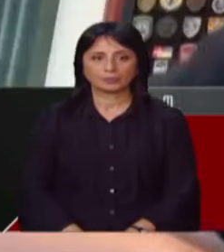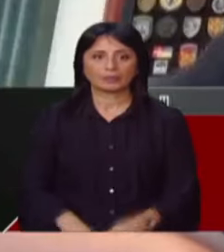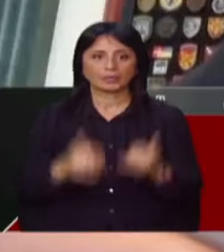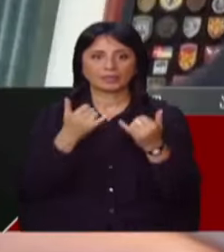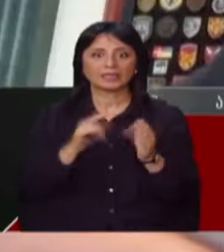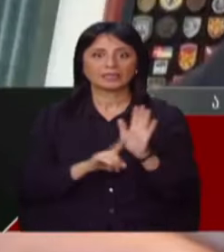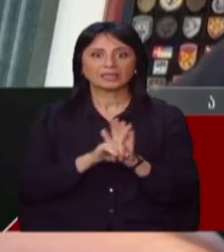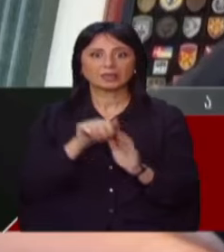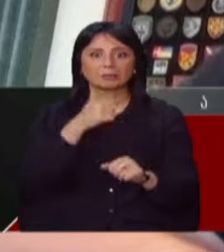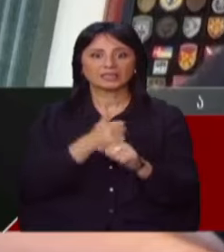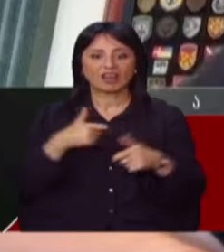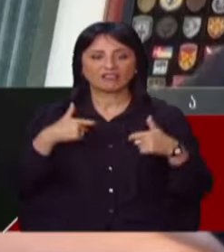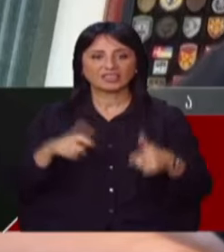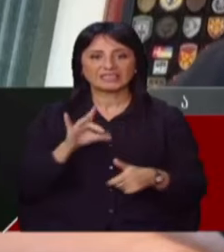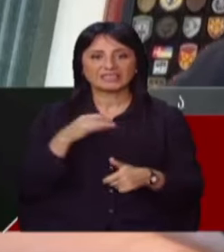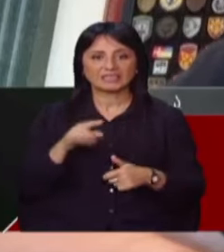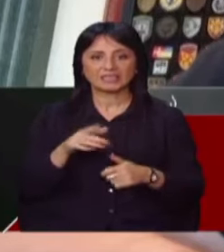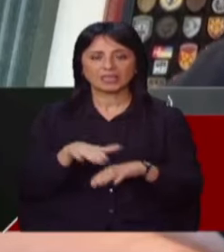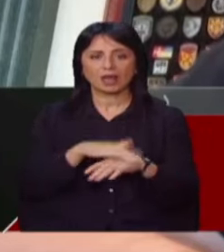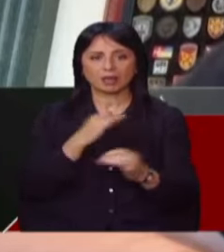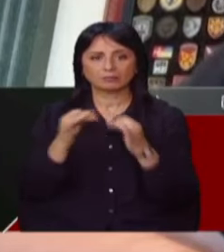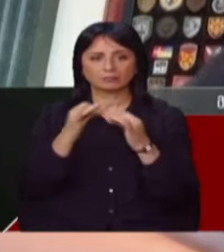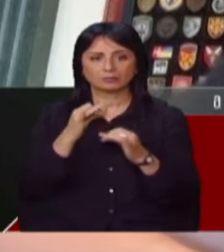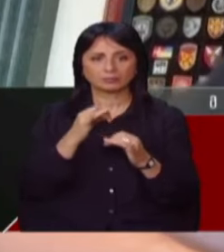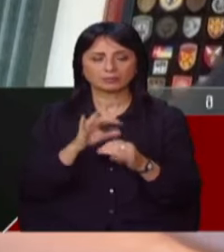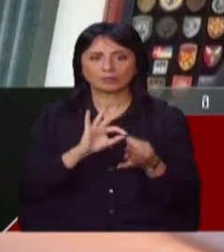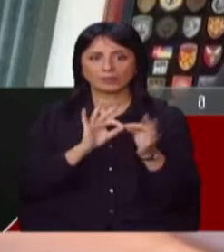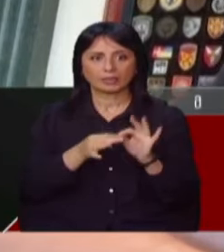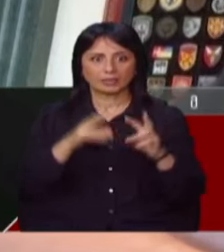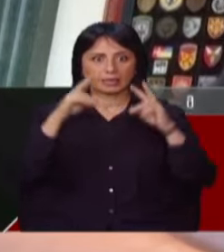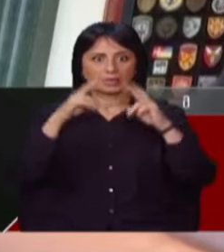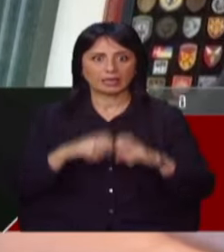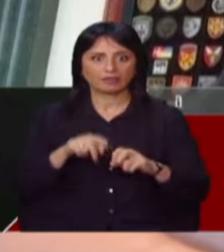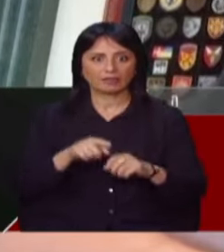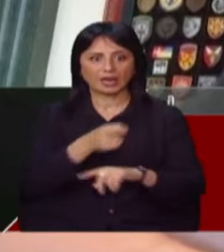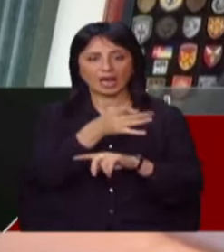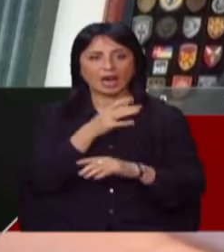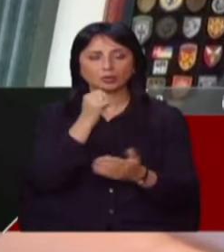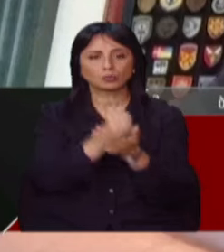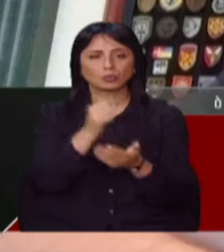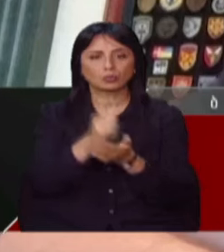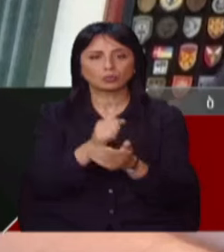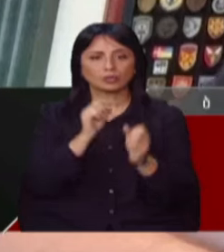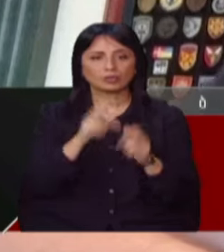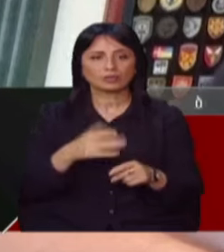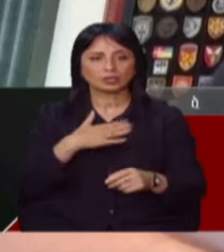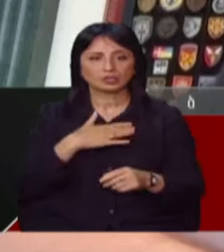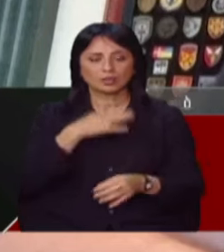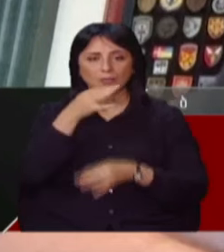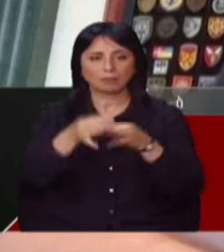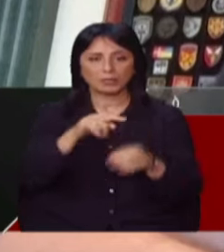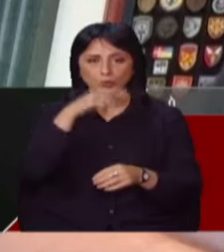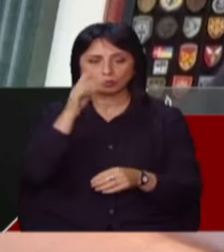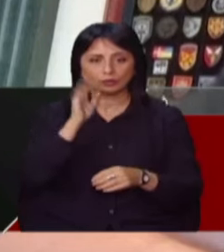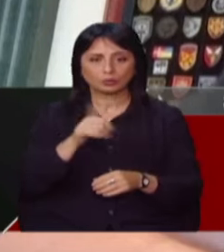დღე დავიწყე მთავარსარდალ სირსკისთან ხანგძლივი საუბრით. დეტალურად განვიხილეთ ამ სარაკეტო იერიშის მოგერიება და ჩვენი პასუხი